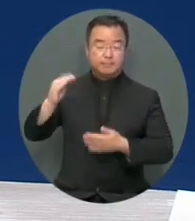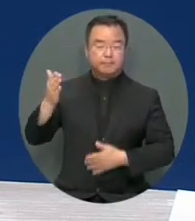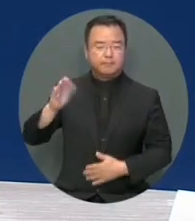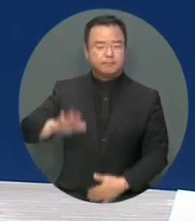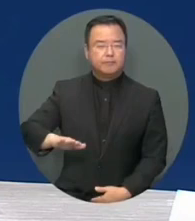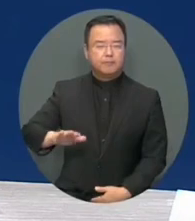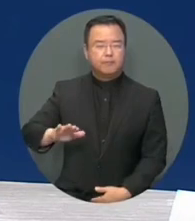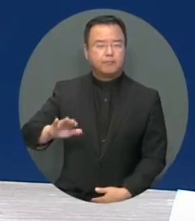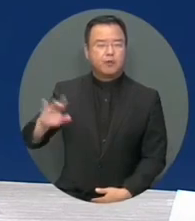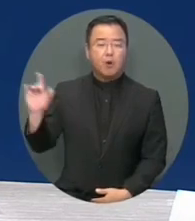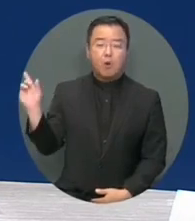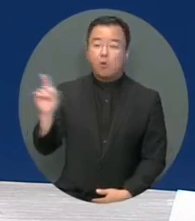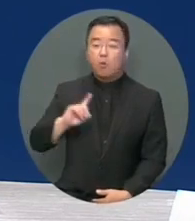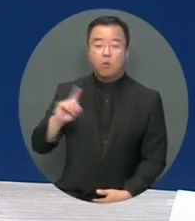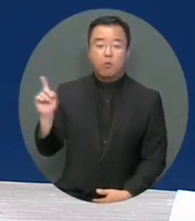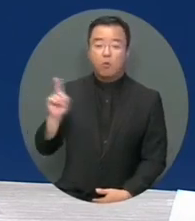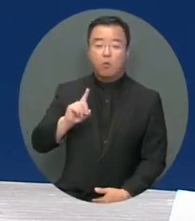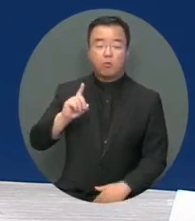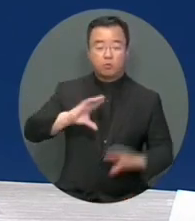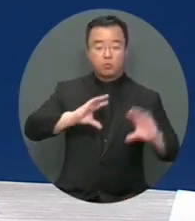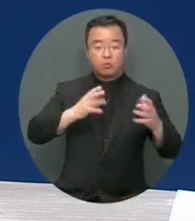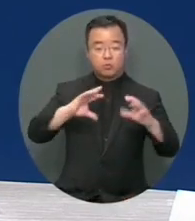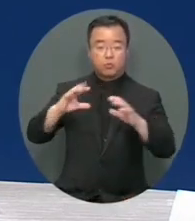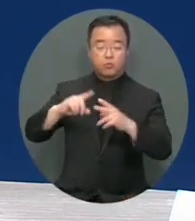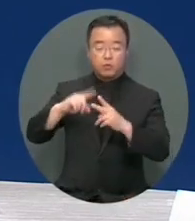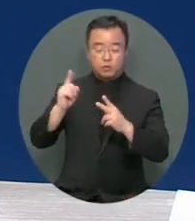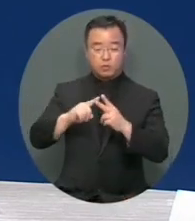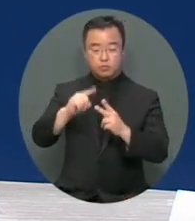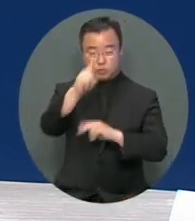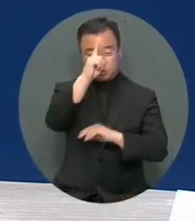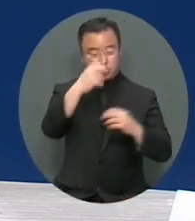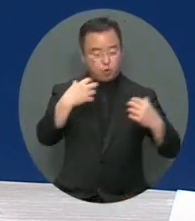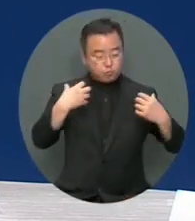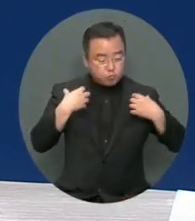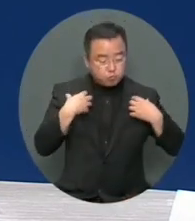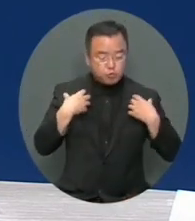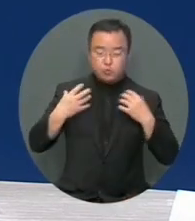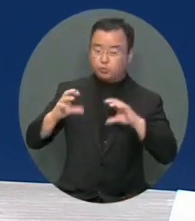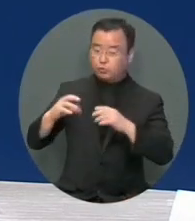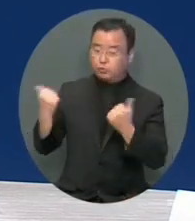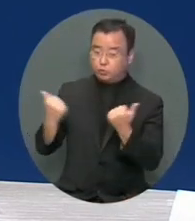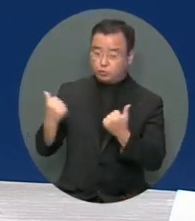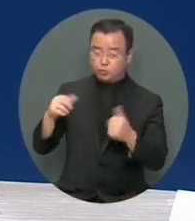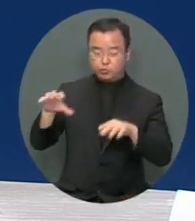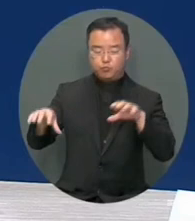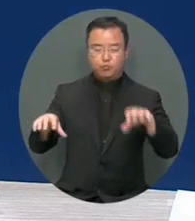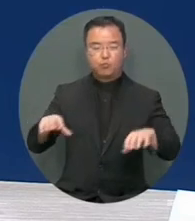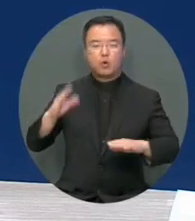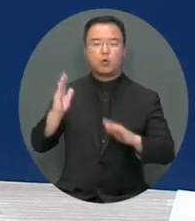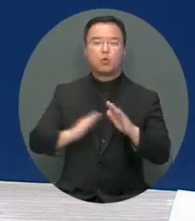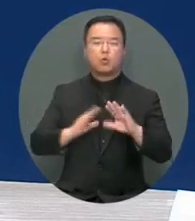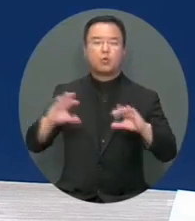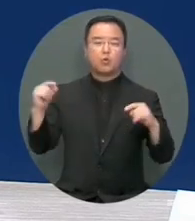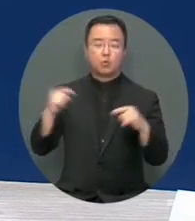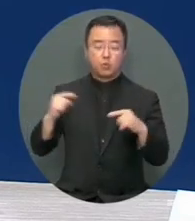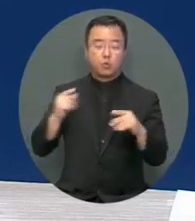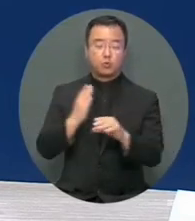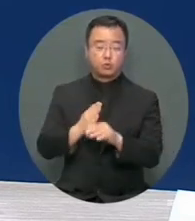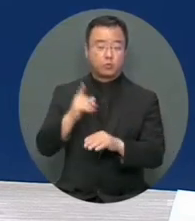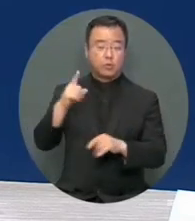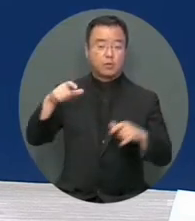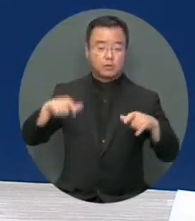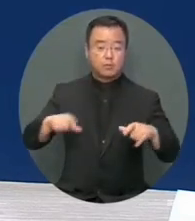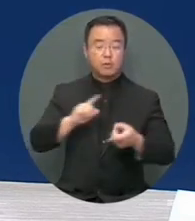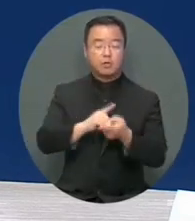어느 나라나 정부 외교와 의회 외교는 공공 외교의 한 영역으로 잘 서로